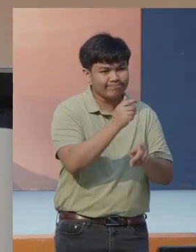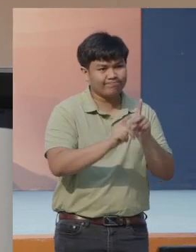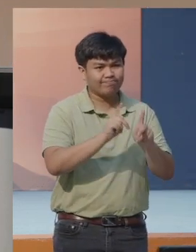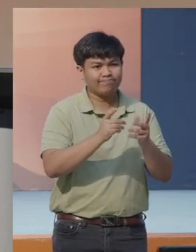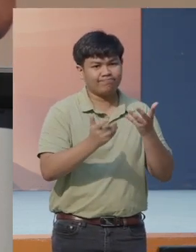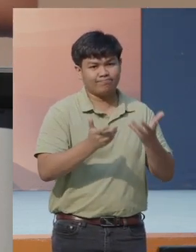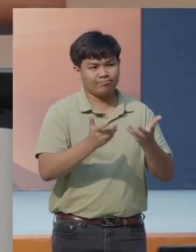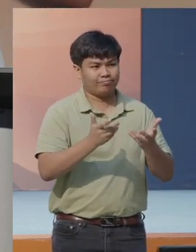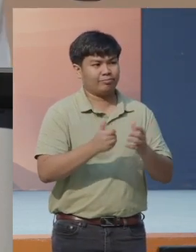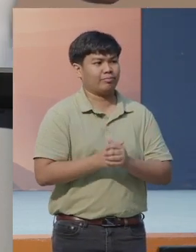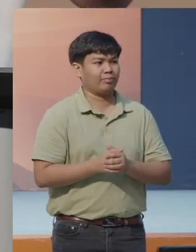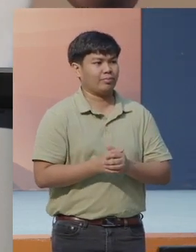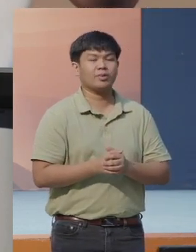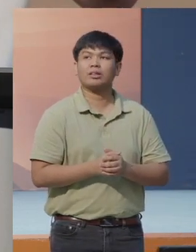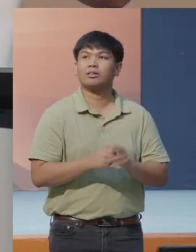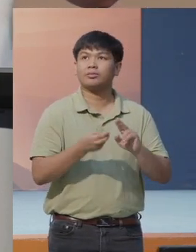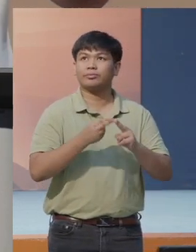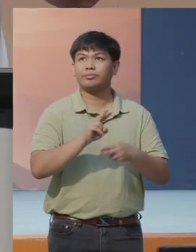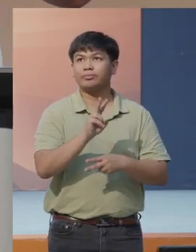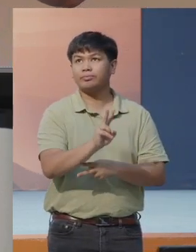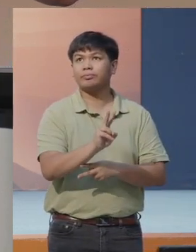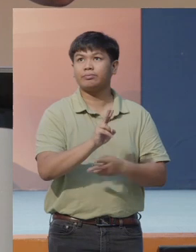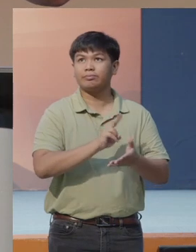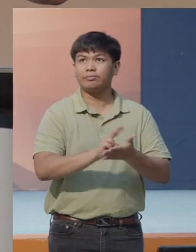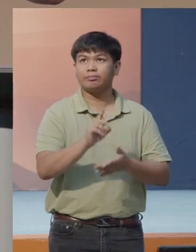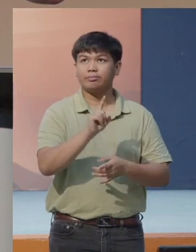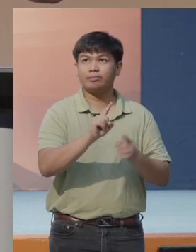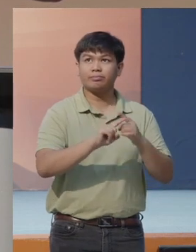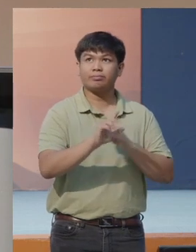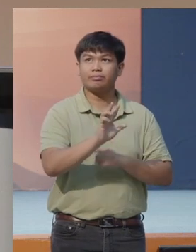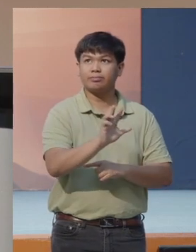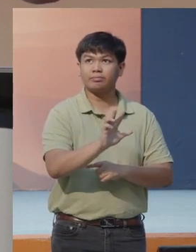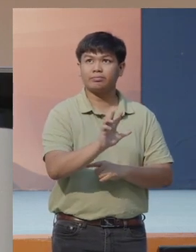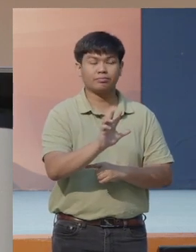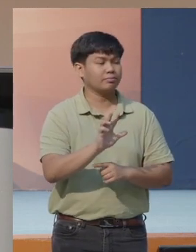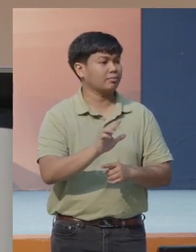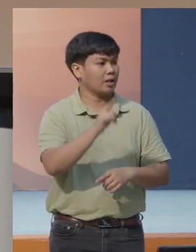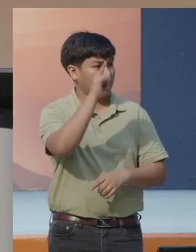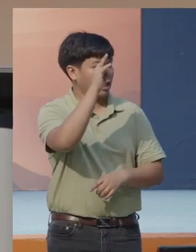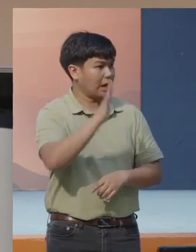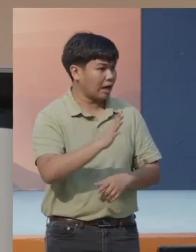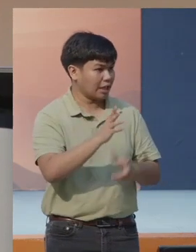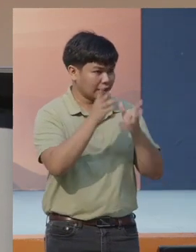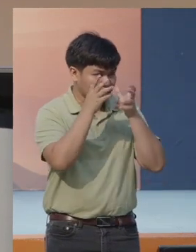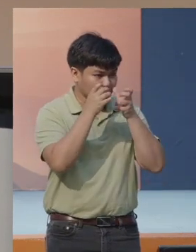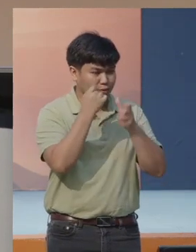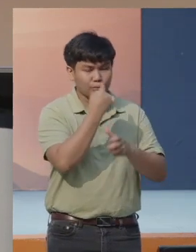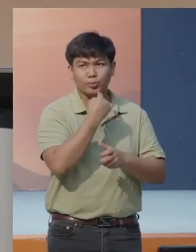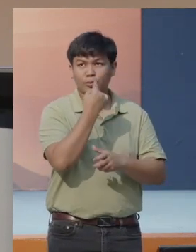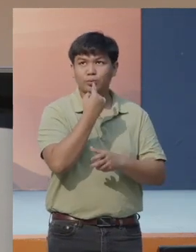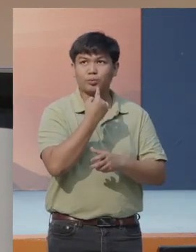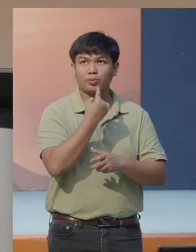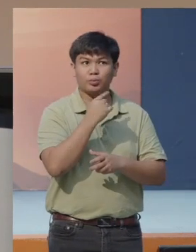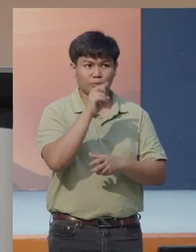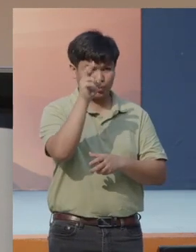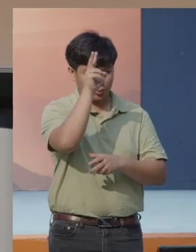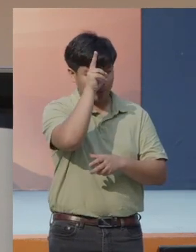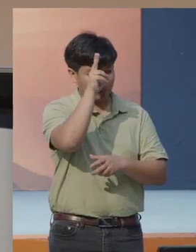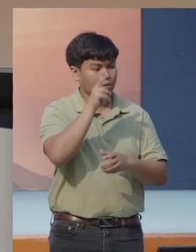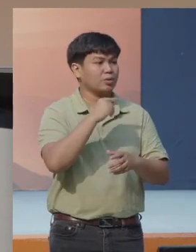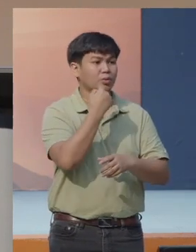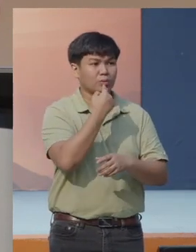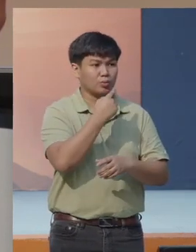Pangalawa, natutunan natin in verses 1 to 3, na batid ng Diyos kung sino ang inosente at